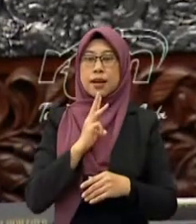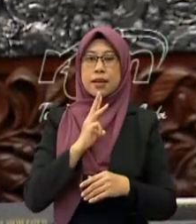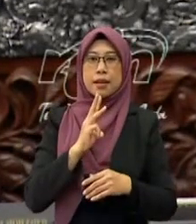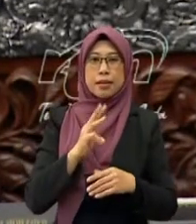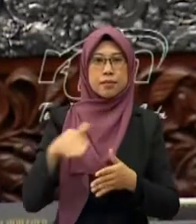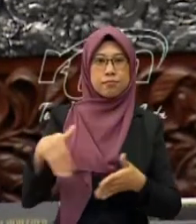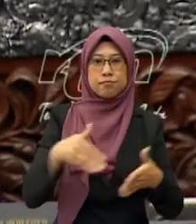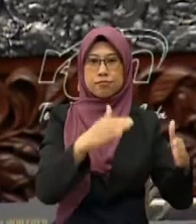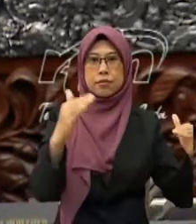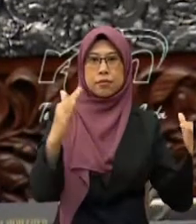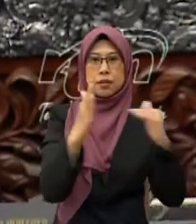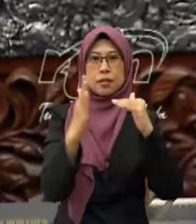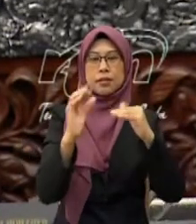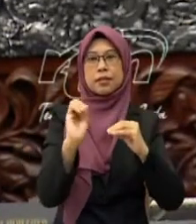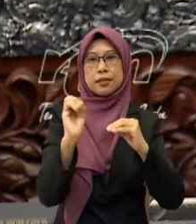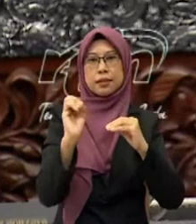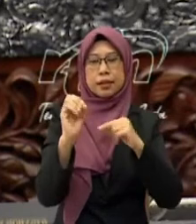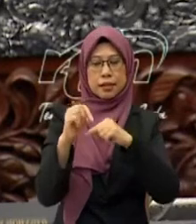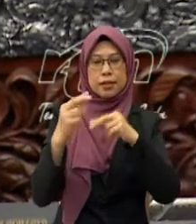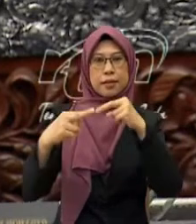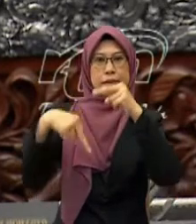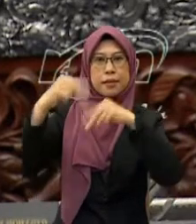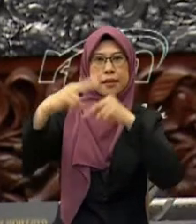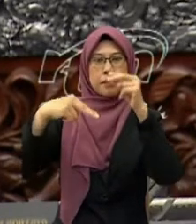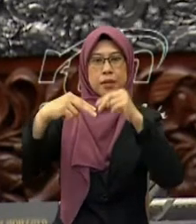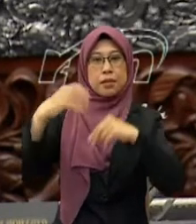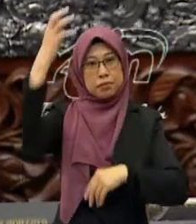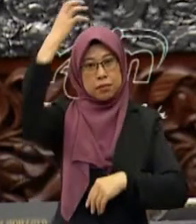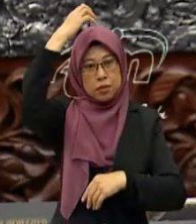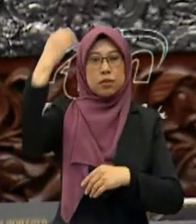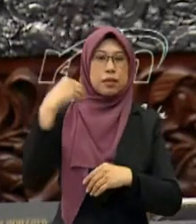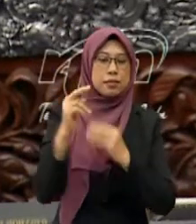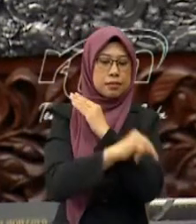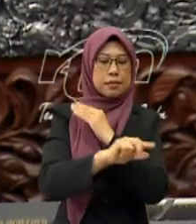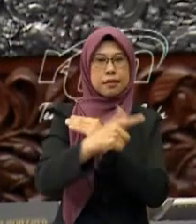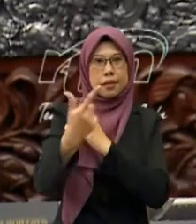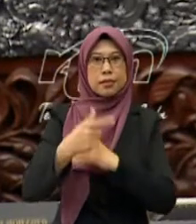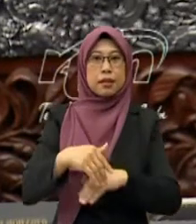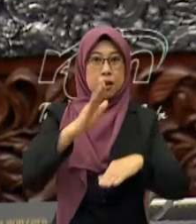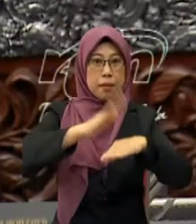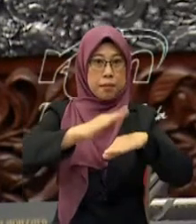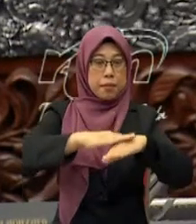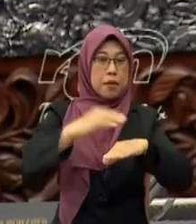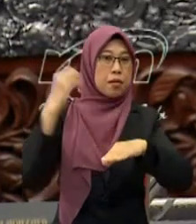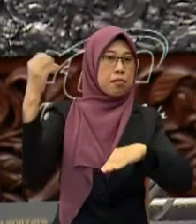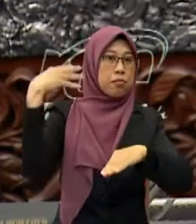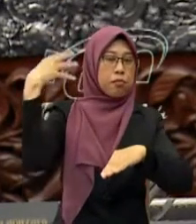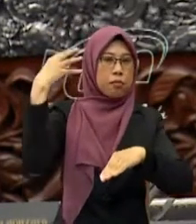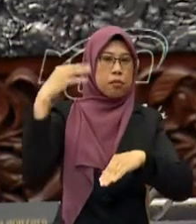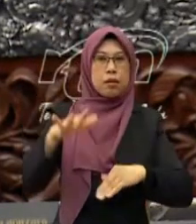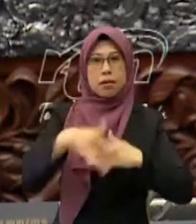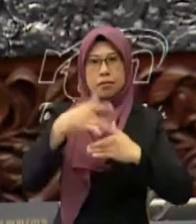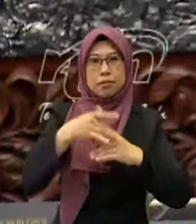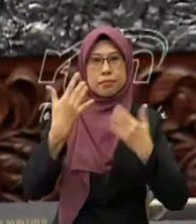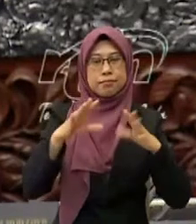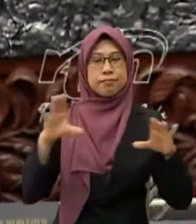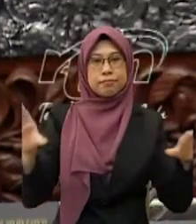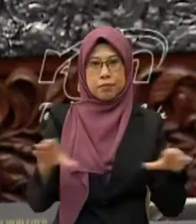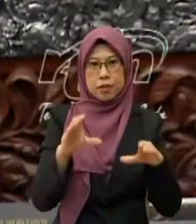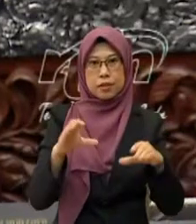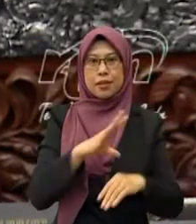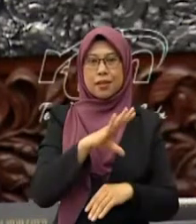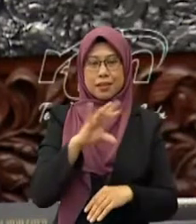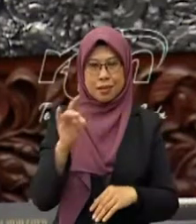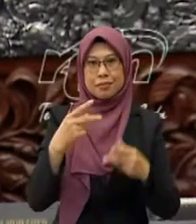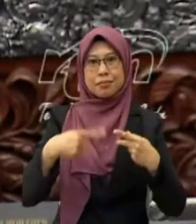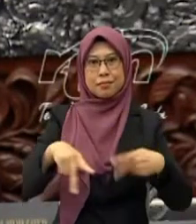di selango dan papua negeri yang lain di samping itu penambah baikan Amar Amar awal yang telah kita laksanakan dan